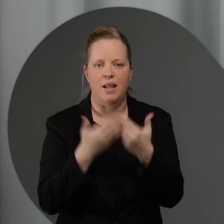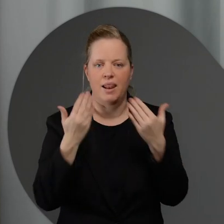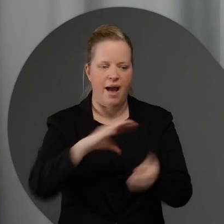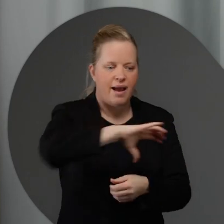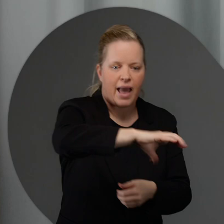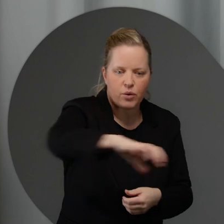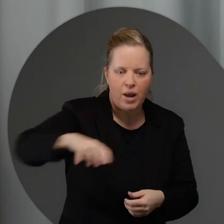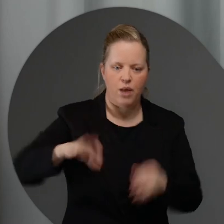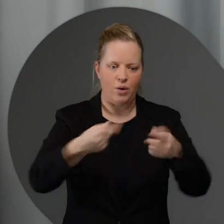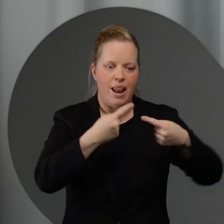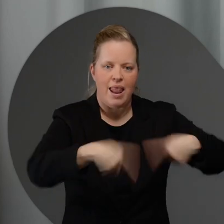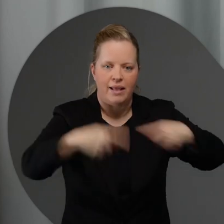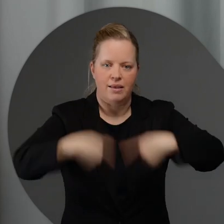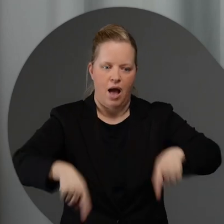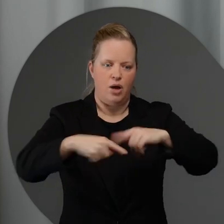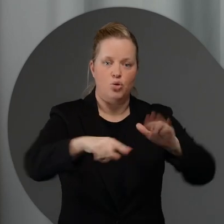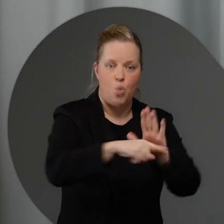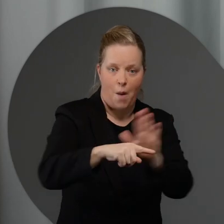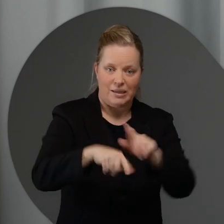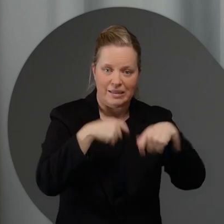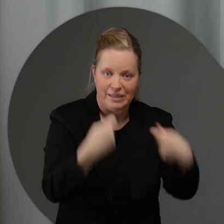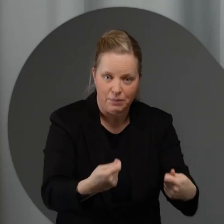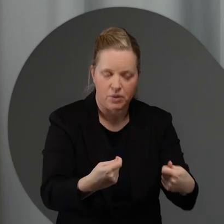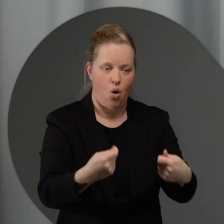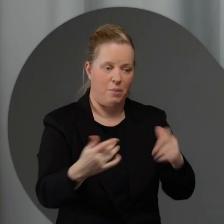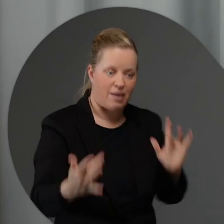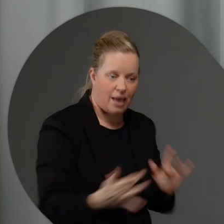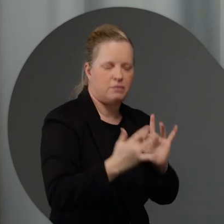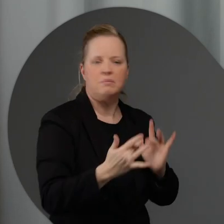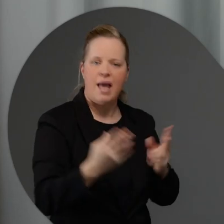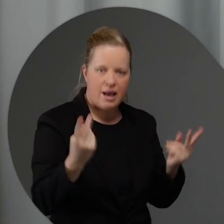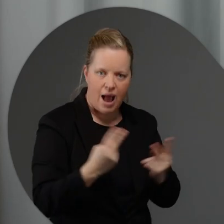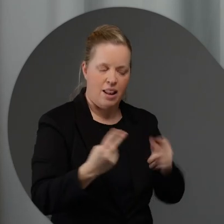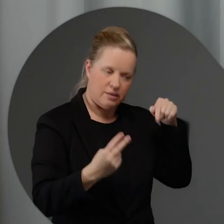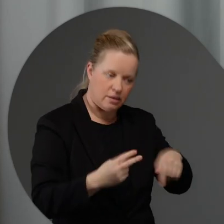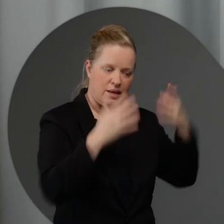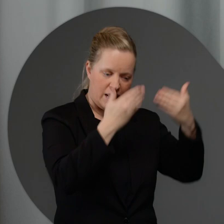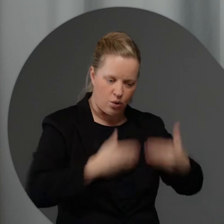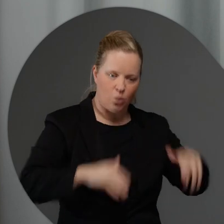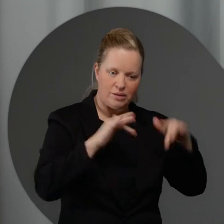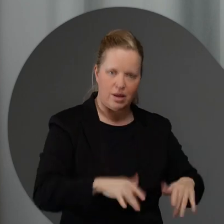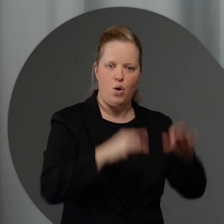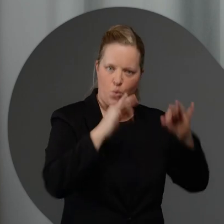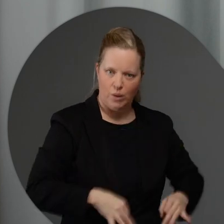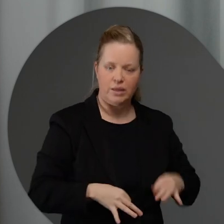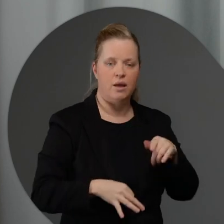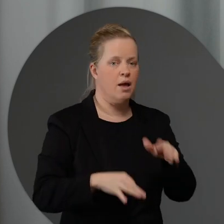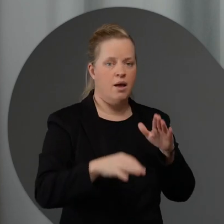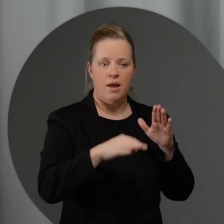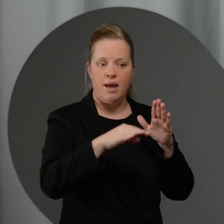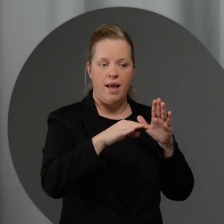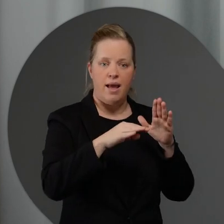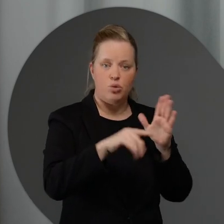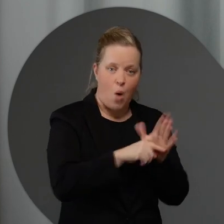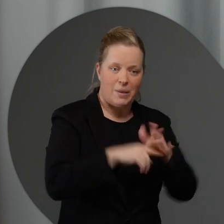jetzt in regionale oder länderspezifische Normen gibt, die dem entgegensprechen. Ja. Und die